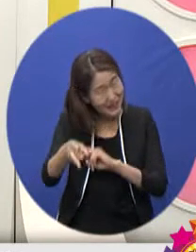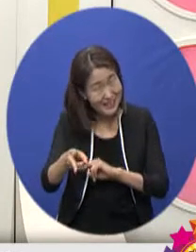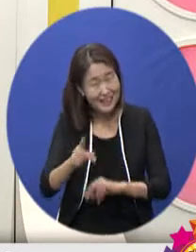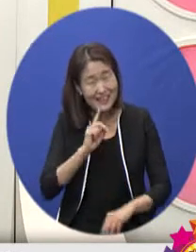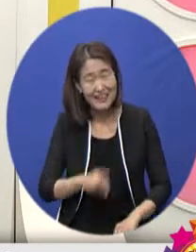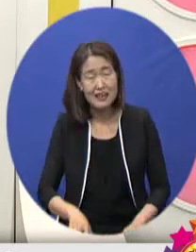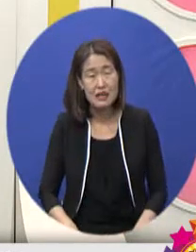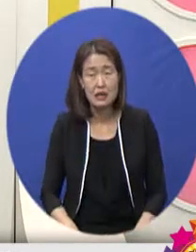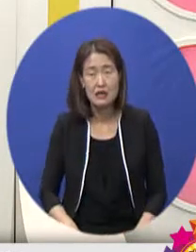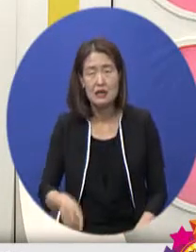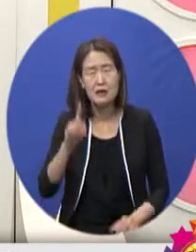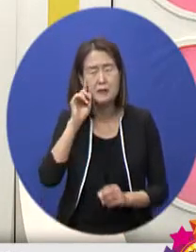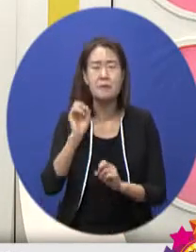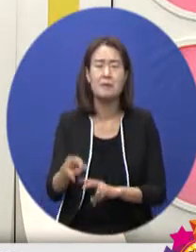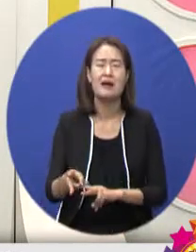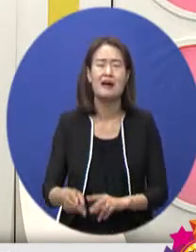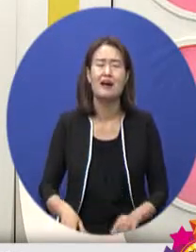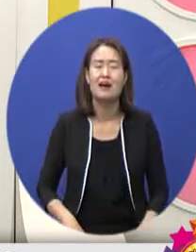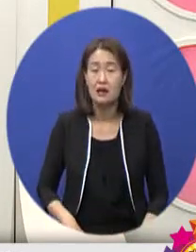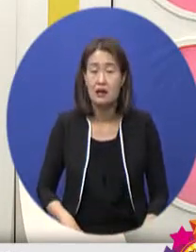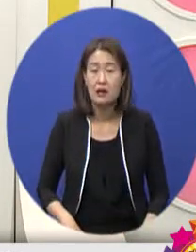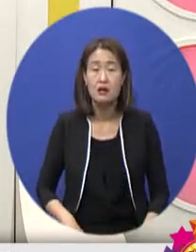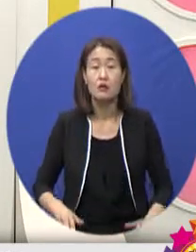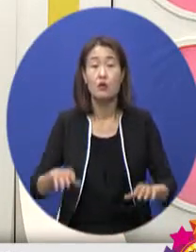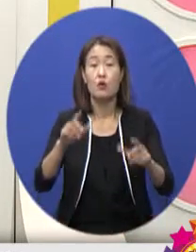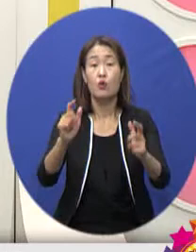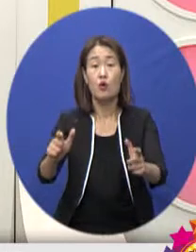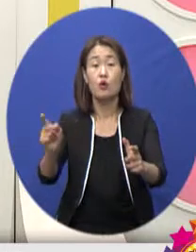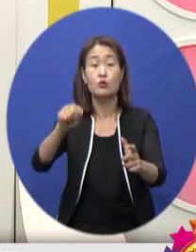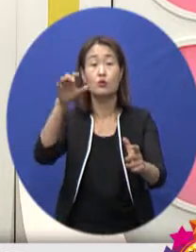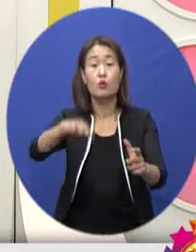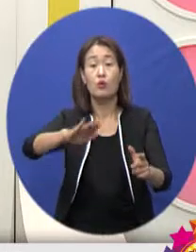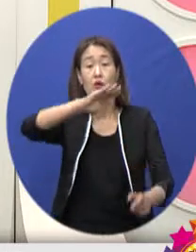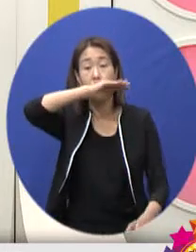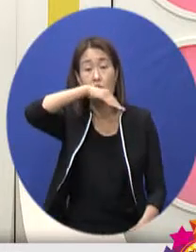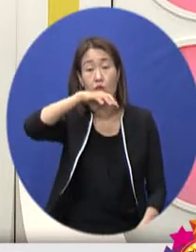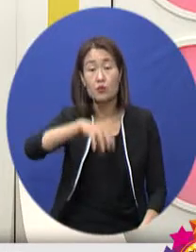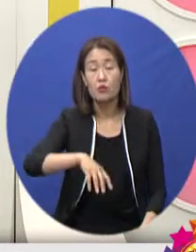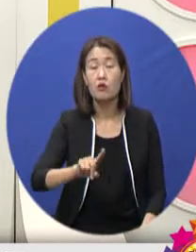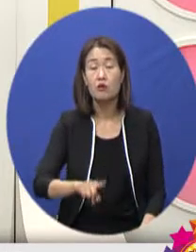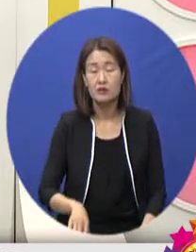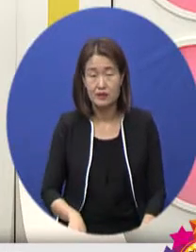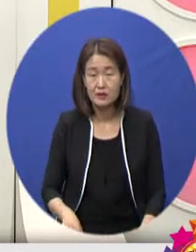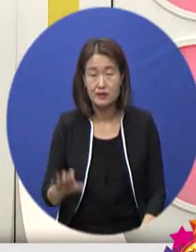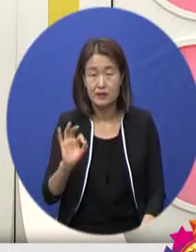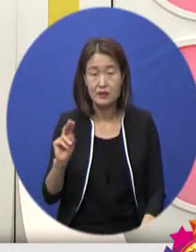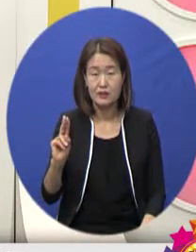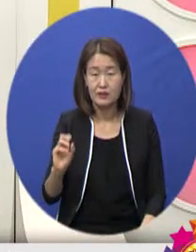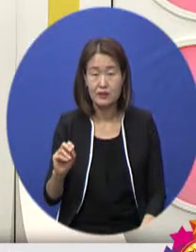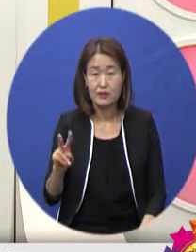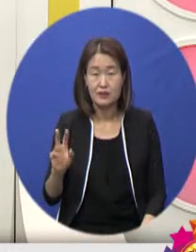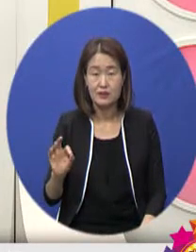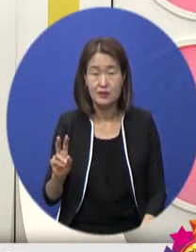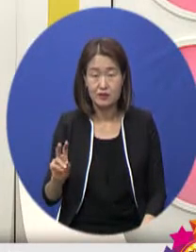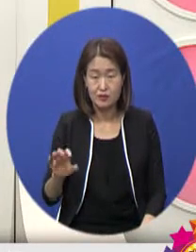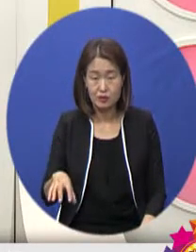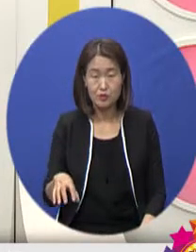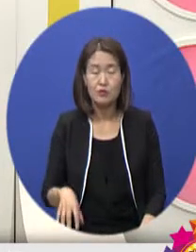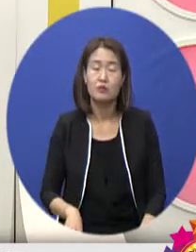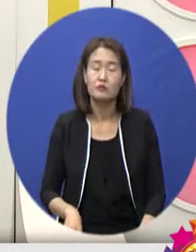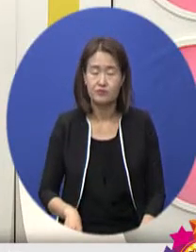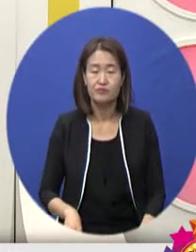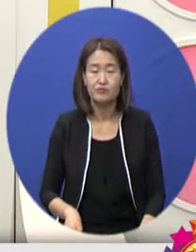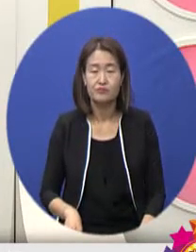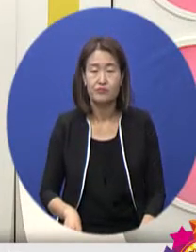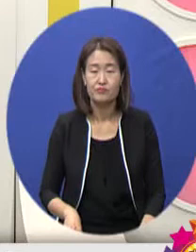천천히 생각하세요. 네. 지역이 어느 지역? 강원도 어디였어요, 아버님? 강원도 양양이라고 해가지고요.